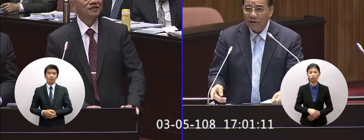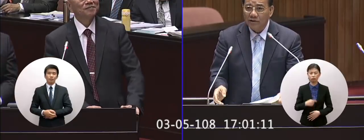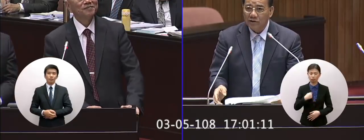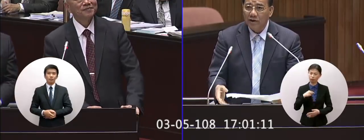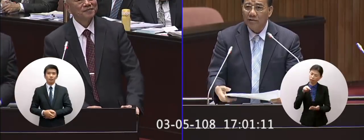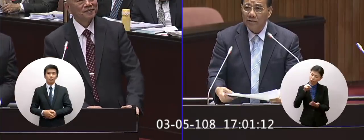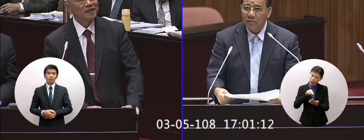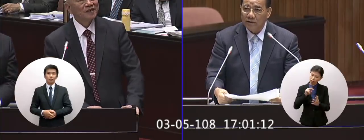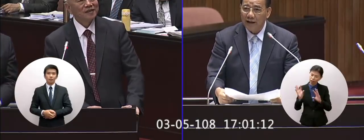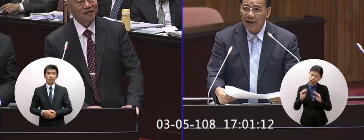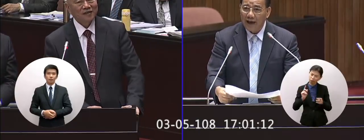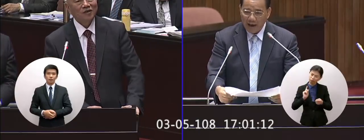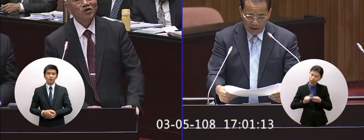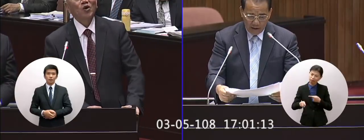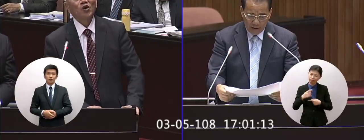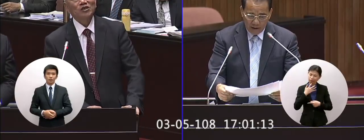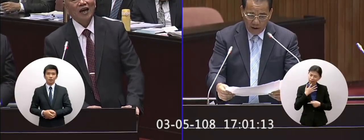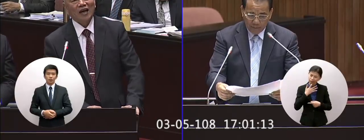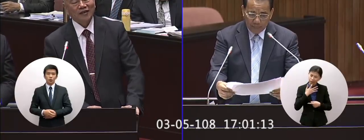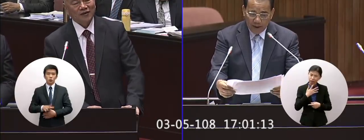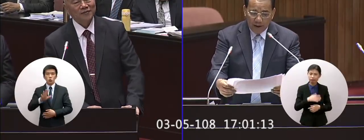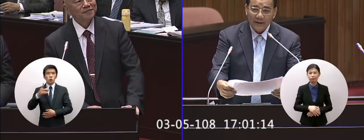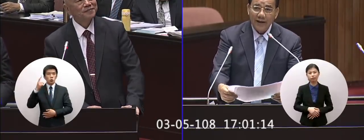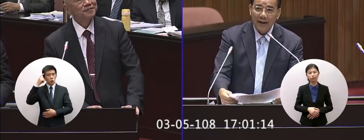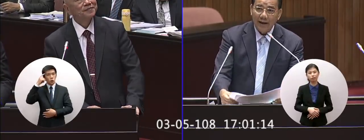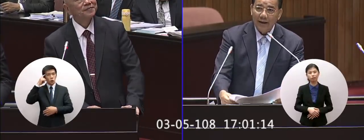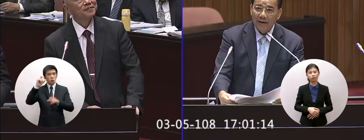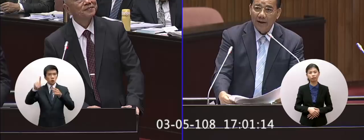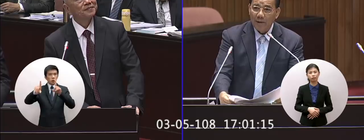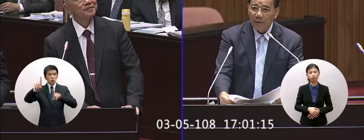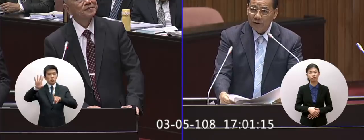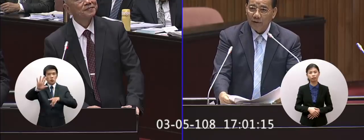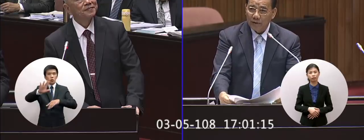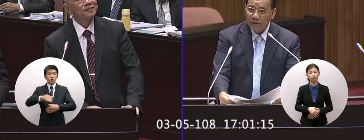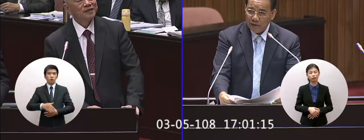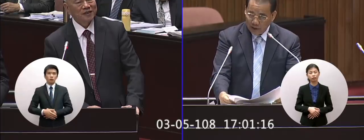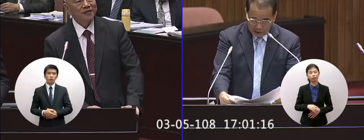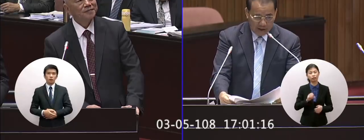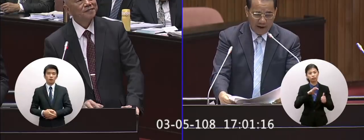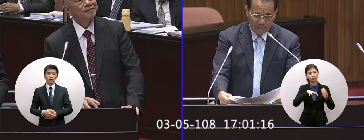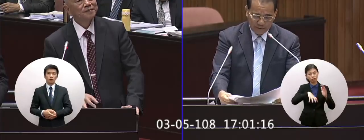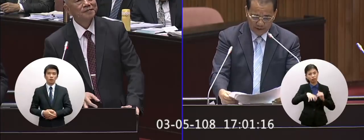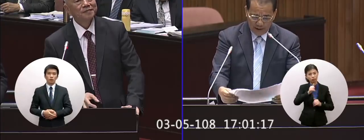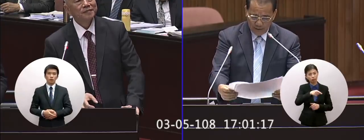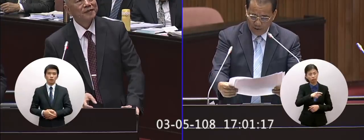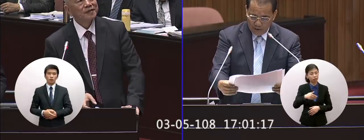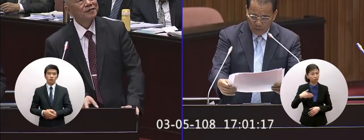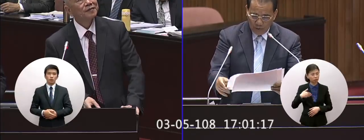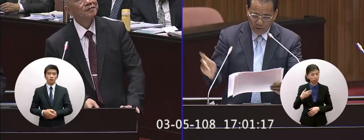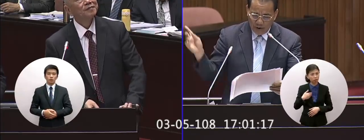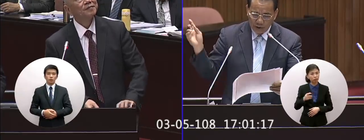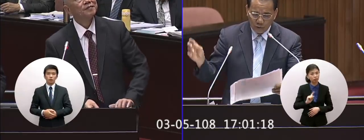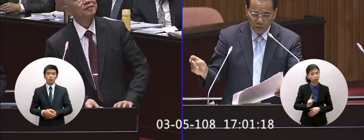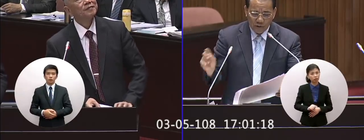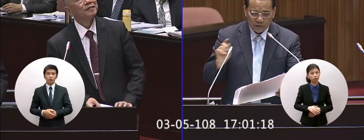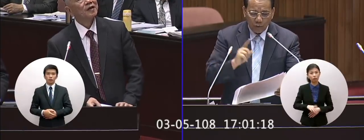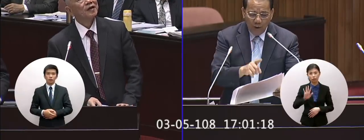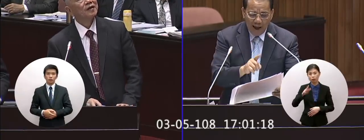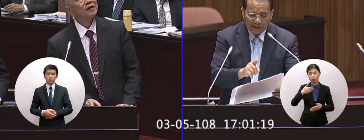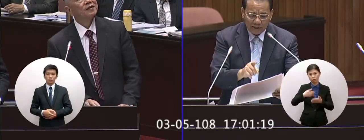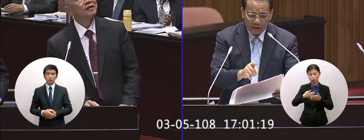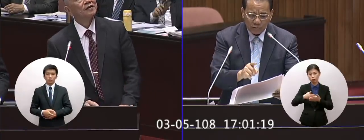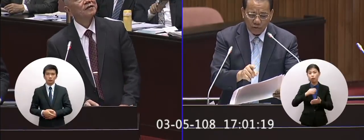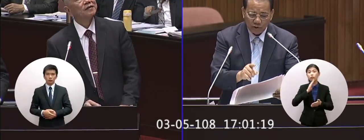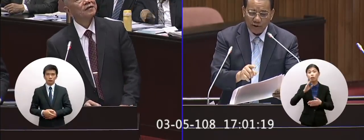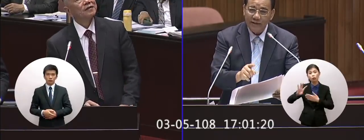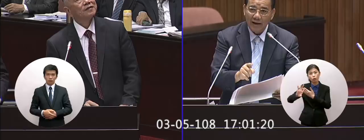我看到的资料都是这样啊， 有落差了、 而且呢，那个伯舅你可能还不知道，我有一个图是